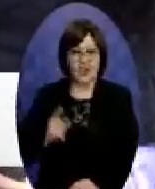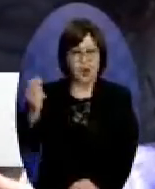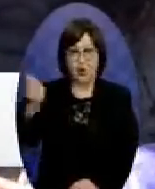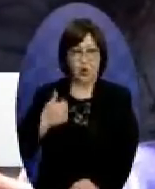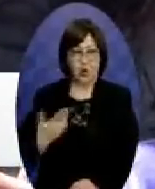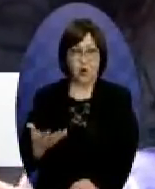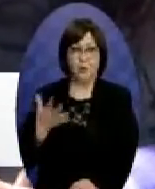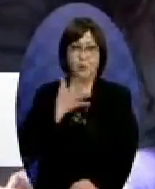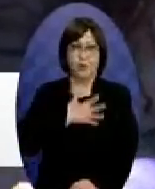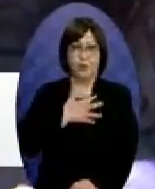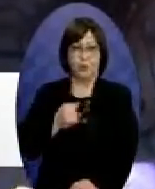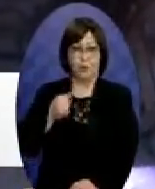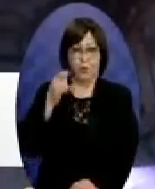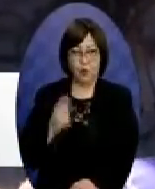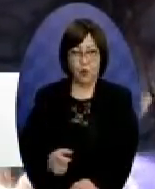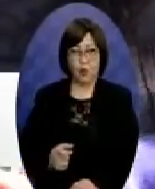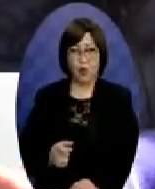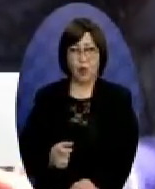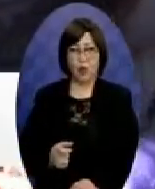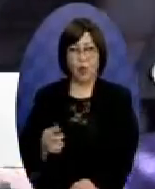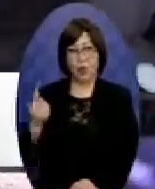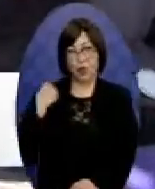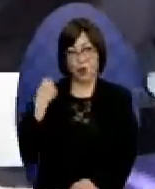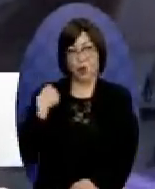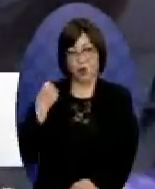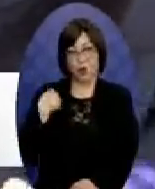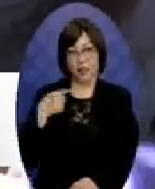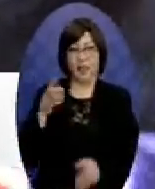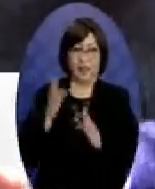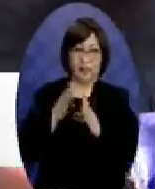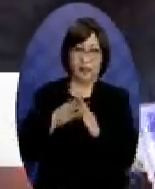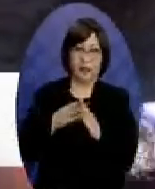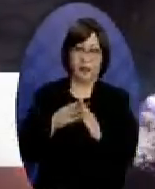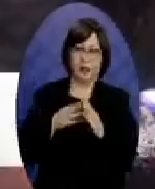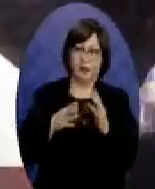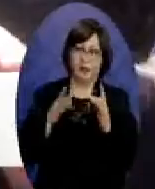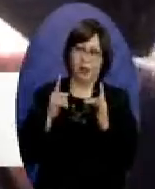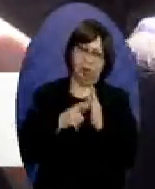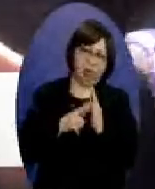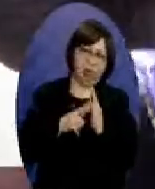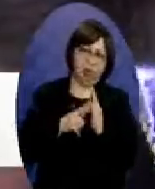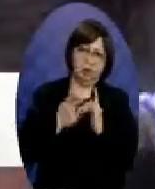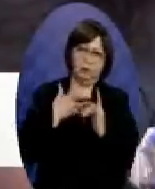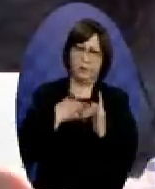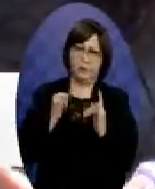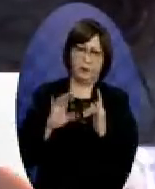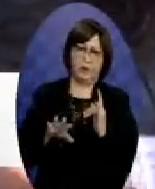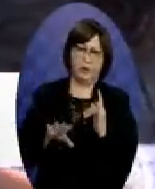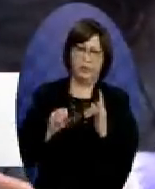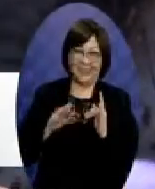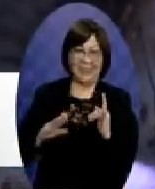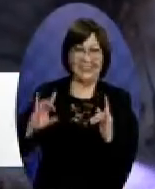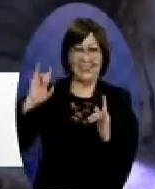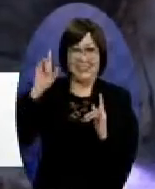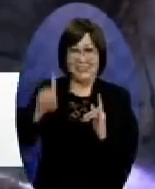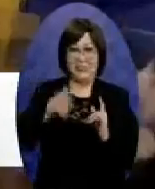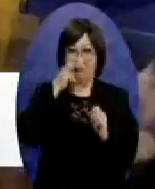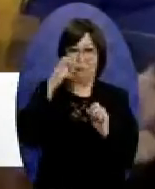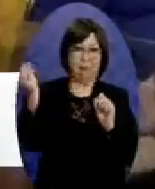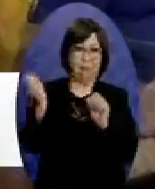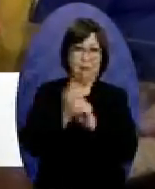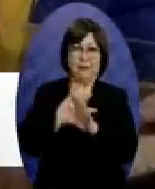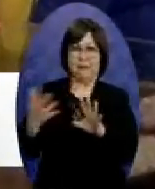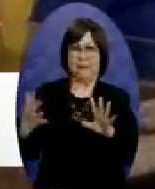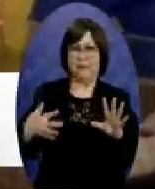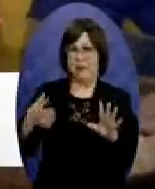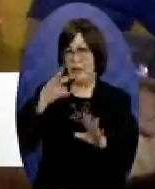би муутай юмсэн. Би муутай юм бүр өчигдөр ч нэг гэртээ сайн ирсэн шин. Ийм өчигдөртэй байна. Ер нь их маш ядар чинь.